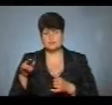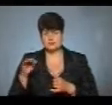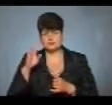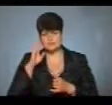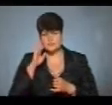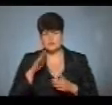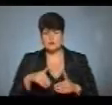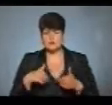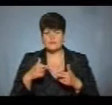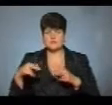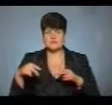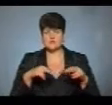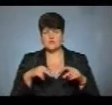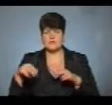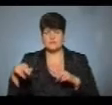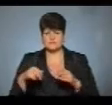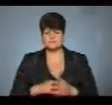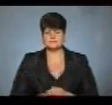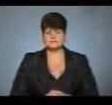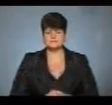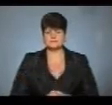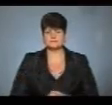учасникам табору потанцювати.